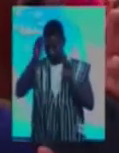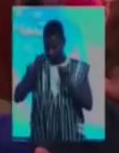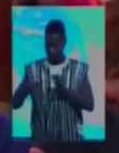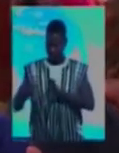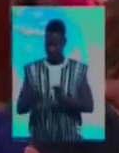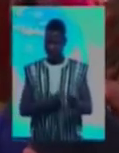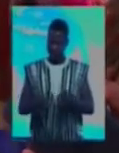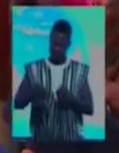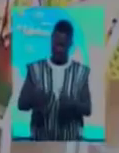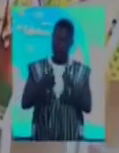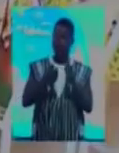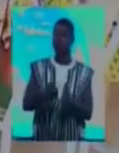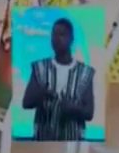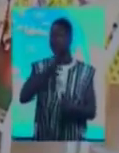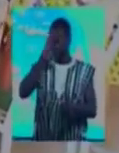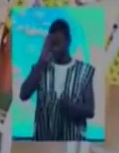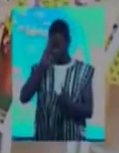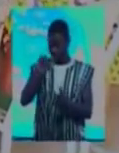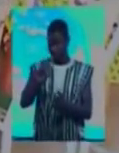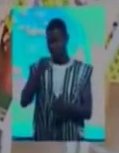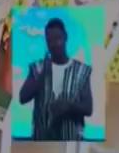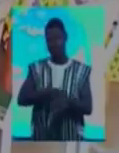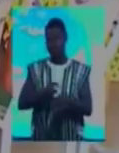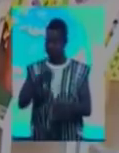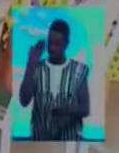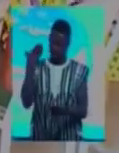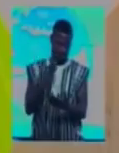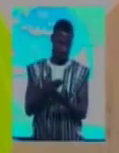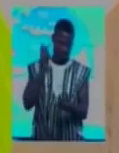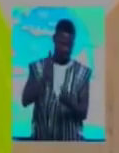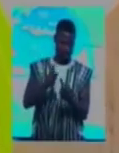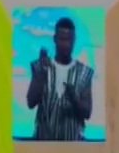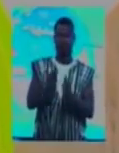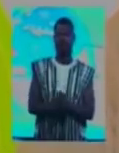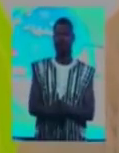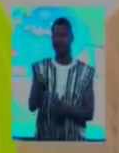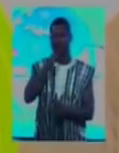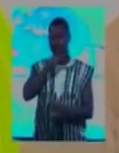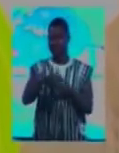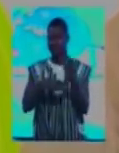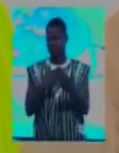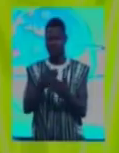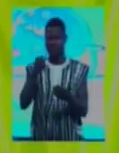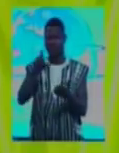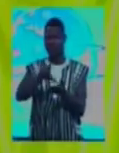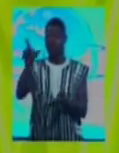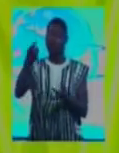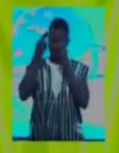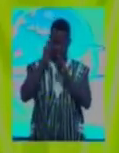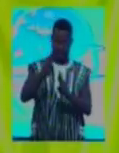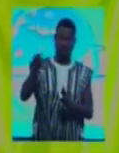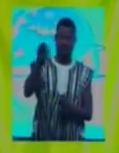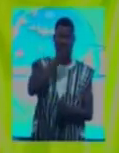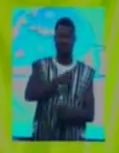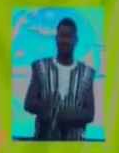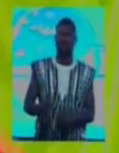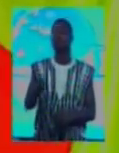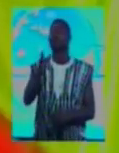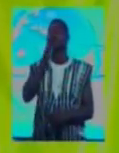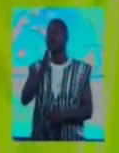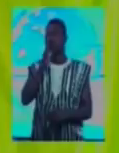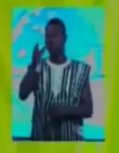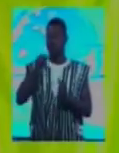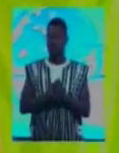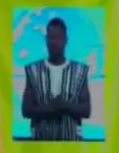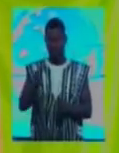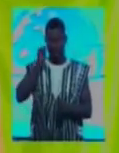vite, bref et efficace. Tout le lycée a le regard tourné vers la marraine de cette cérémonie, l'épouse du chef de